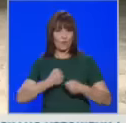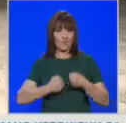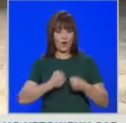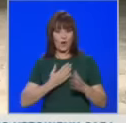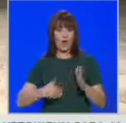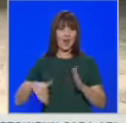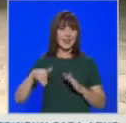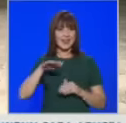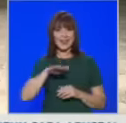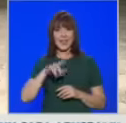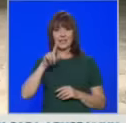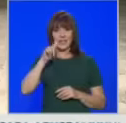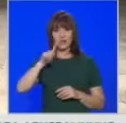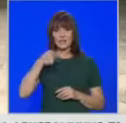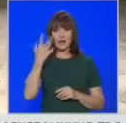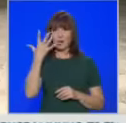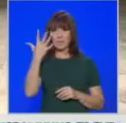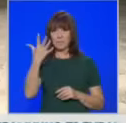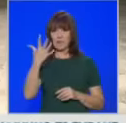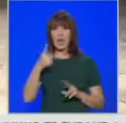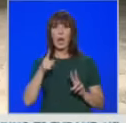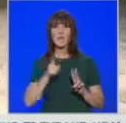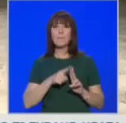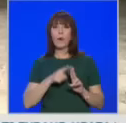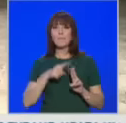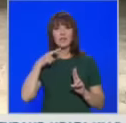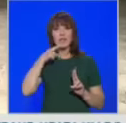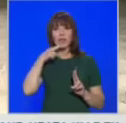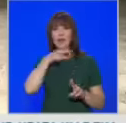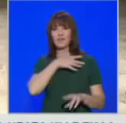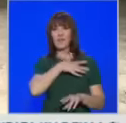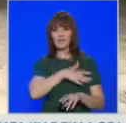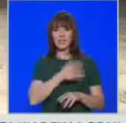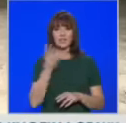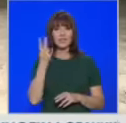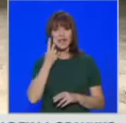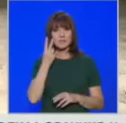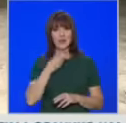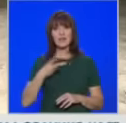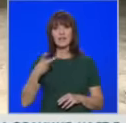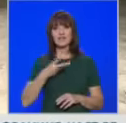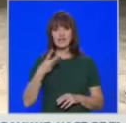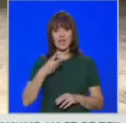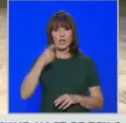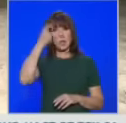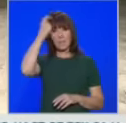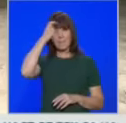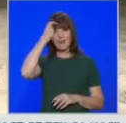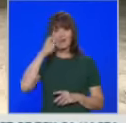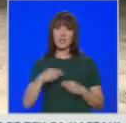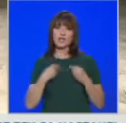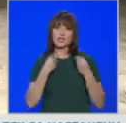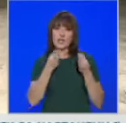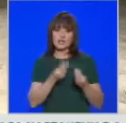над 1,5 промила в кръвта, предстои да разберем в сряда, когато от МВР ще